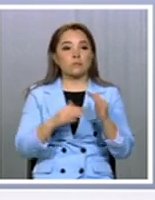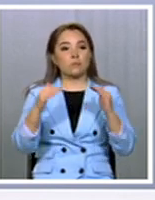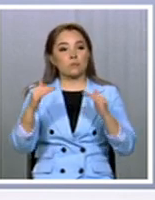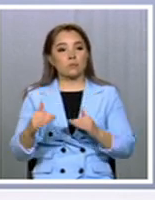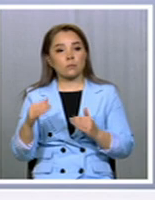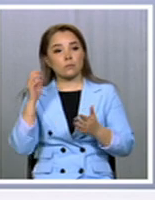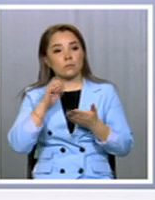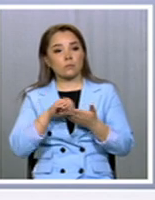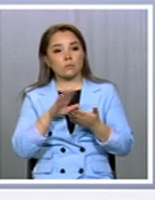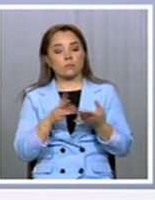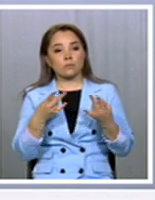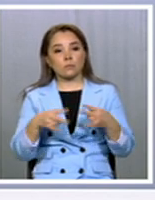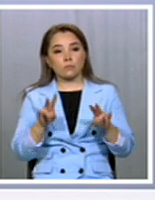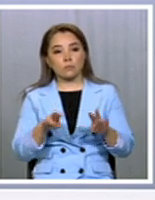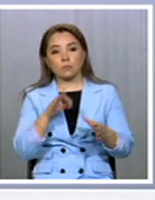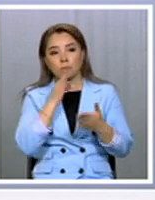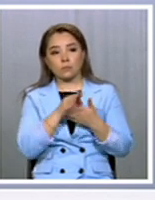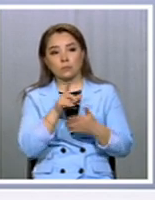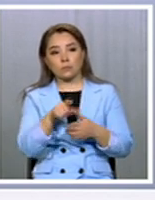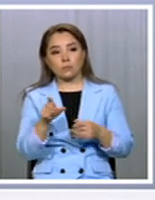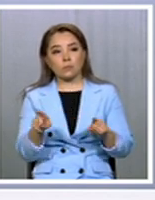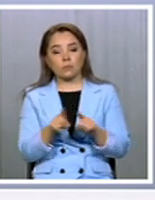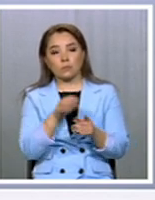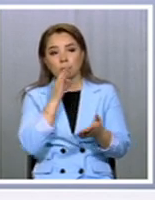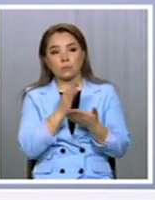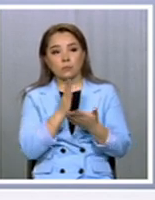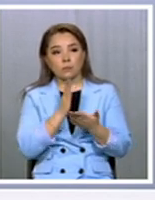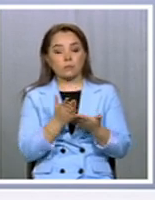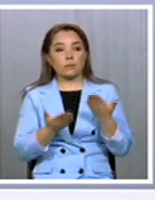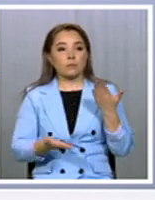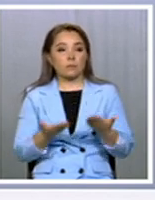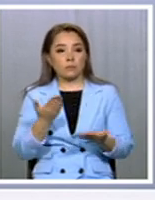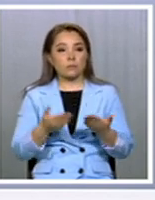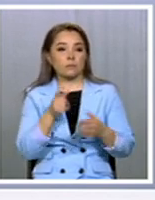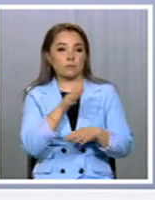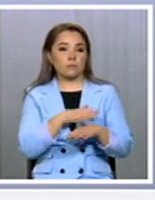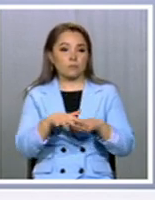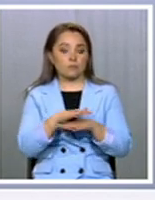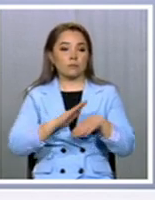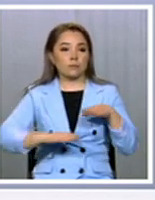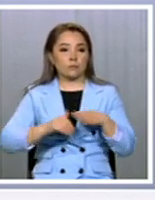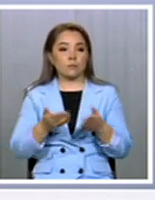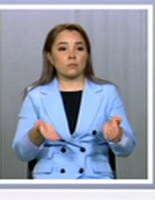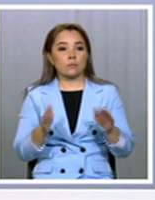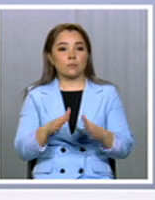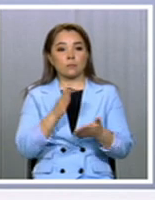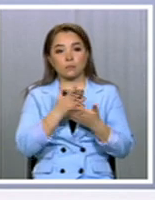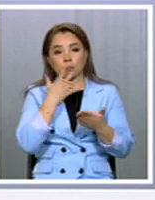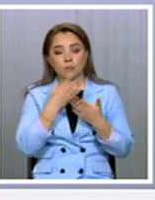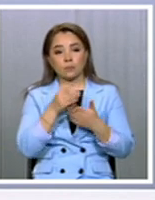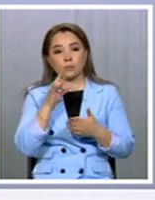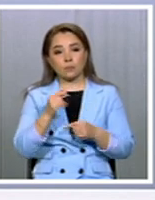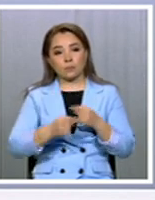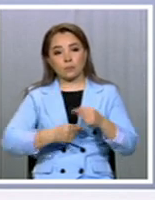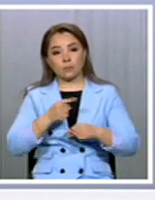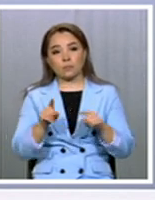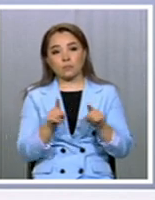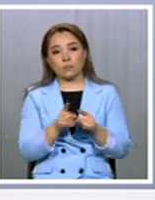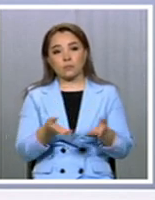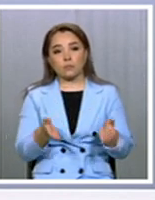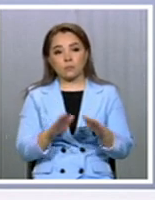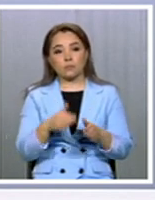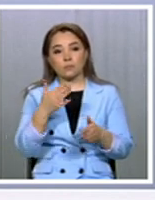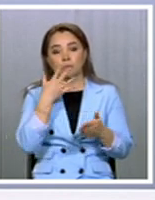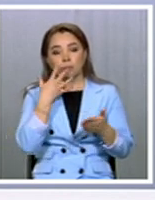дәрежедегі адам қылмайтын болған. Егер жат жерліктердің қолында қалып кеткен өз руластары болса,